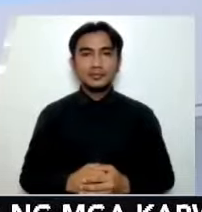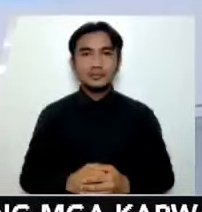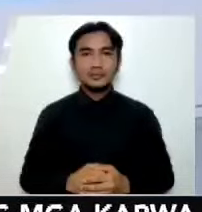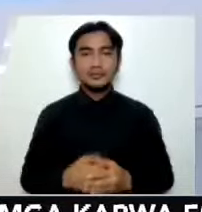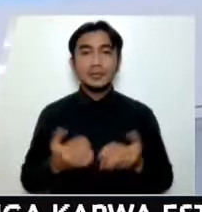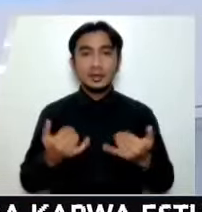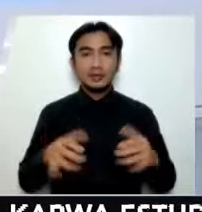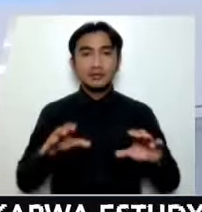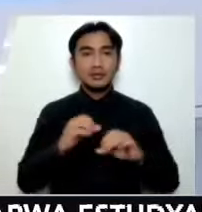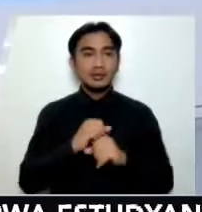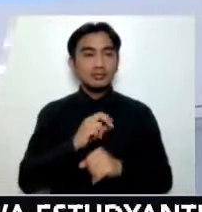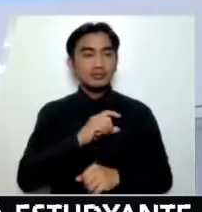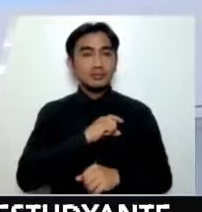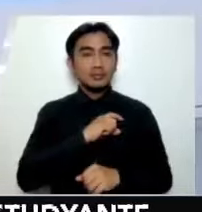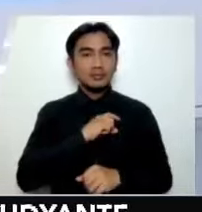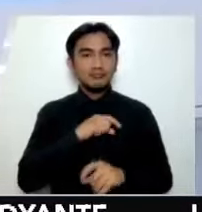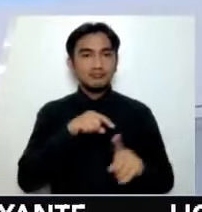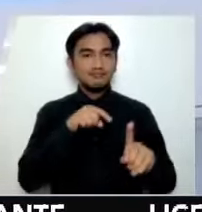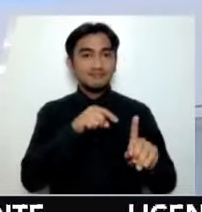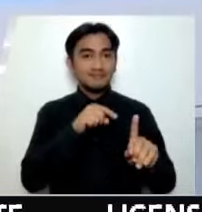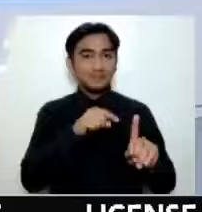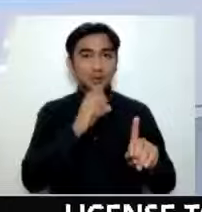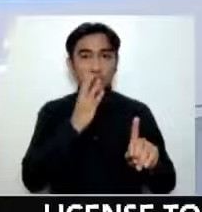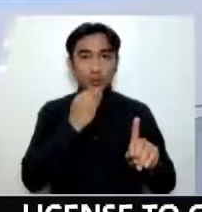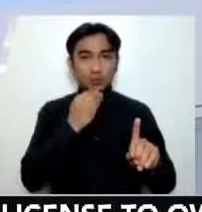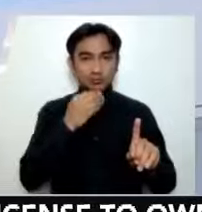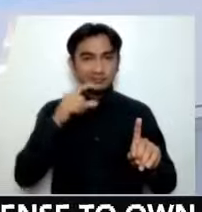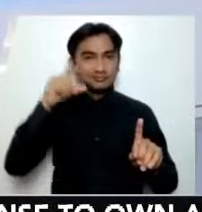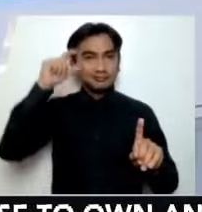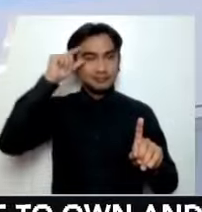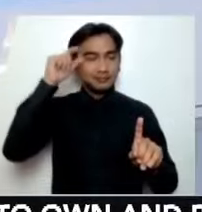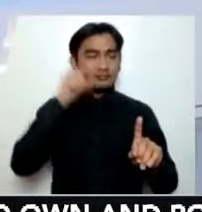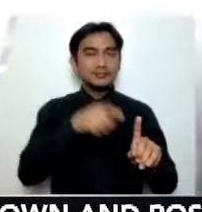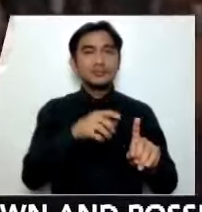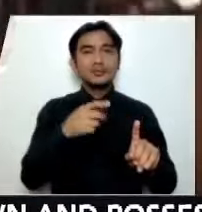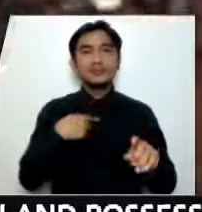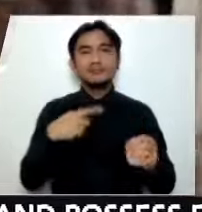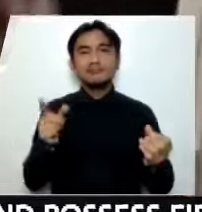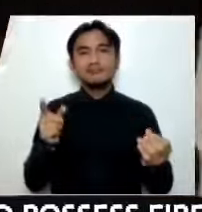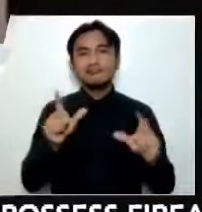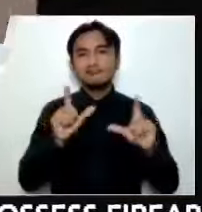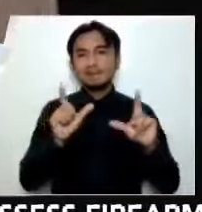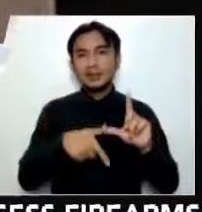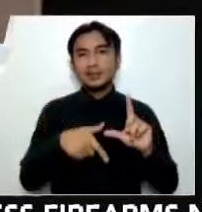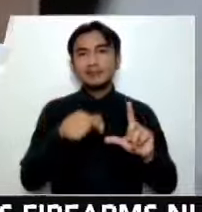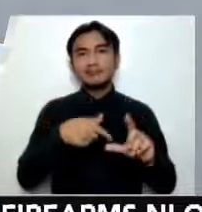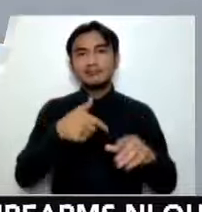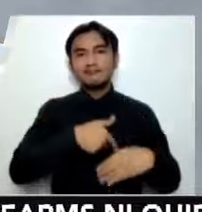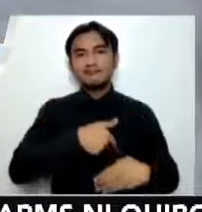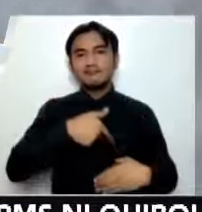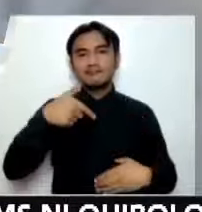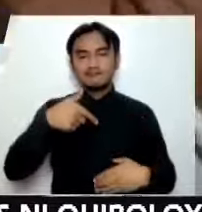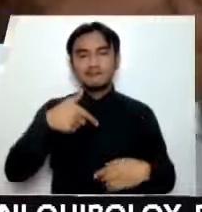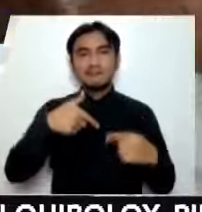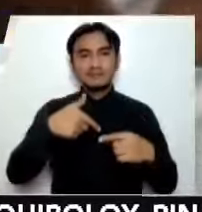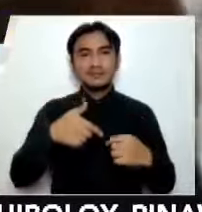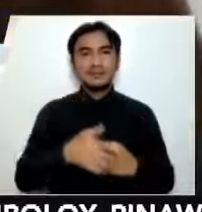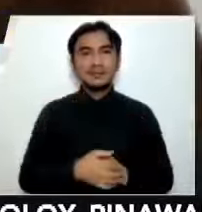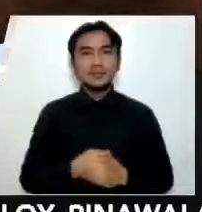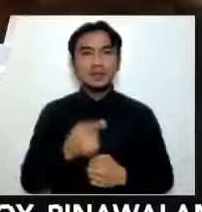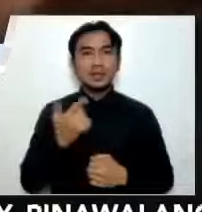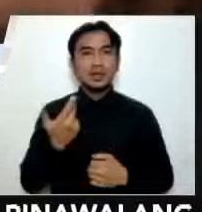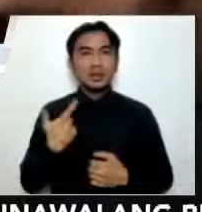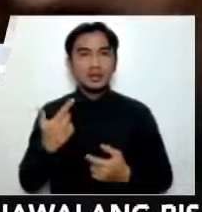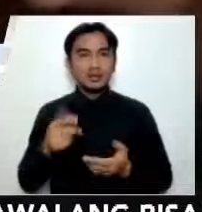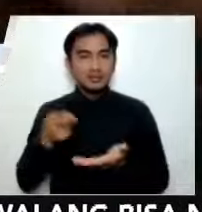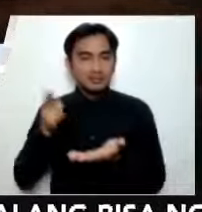license to own and possess firearms ni Pastor Apollo Kiboy pinirmahan ni PNP Chief Romel Francis marb ang revocation